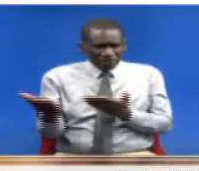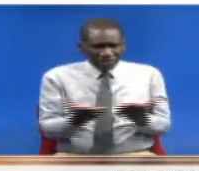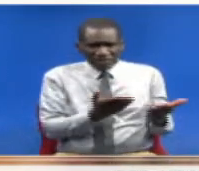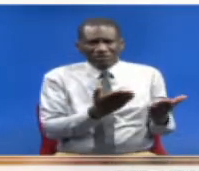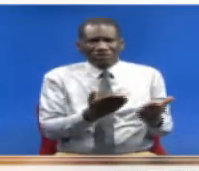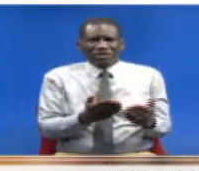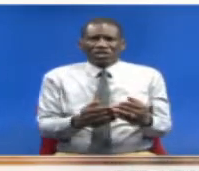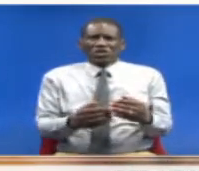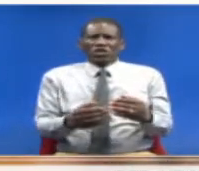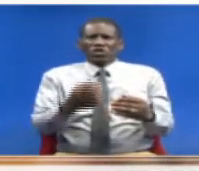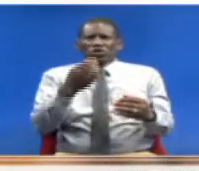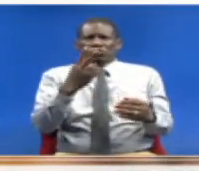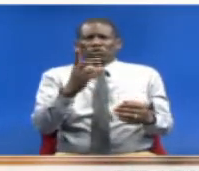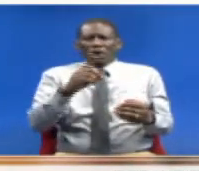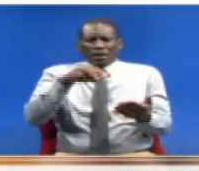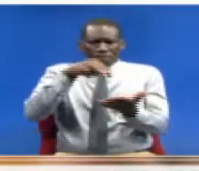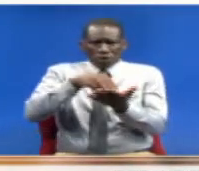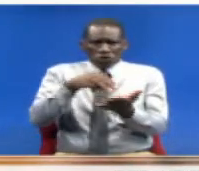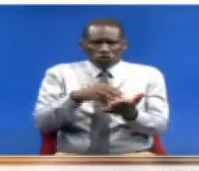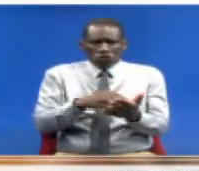shilingi milioni